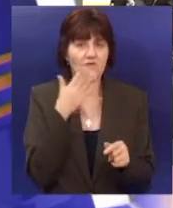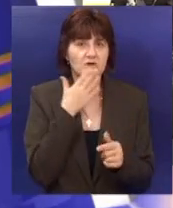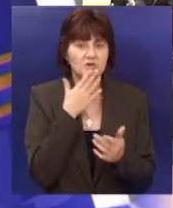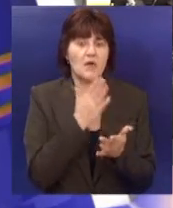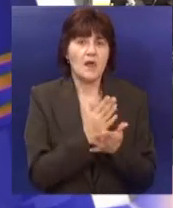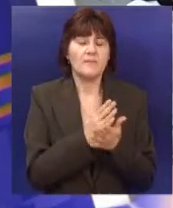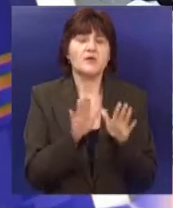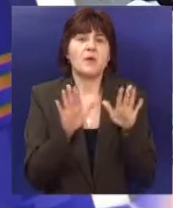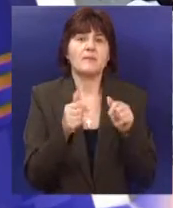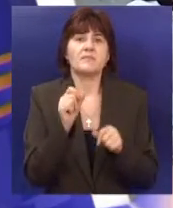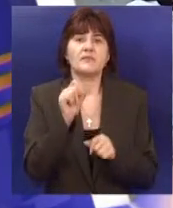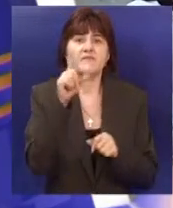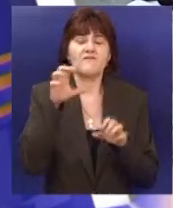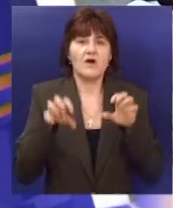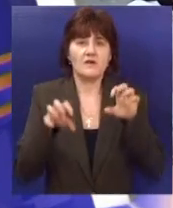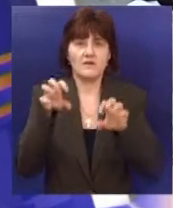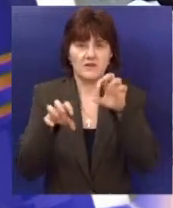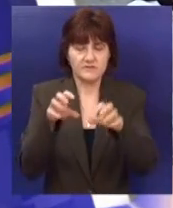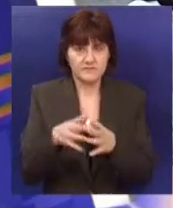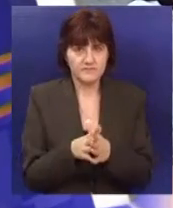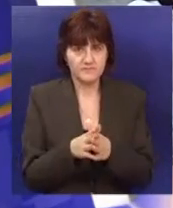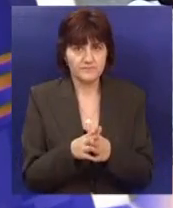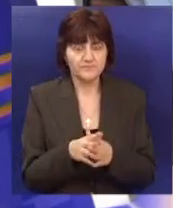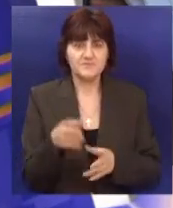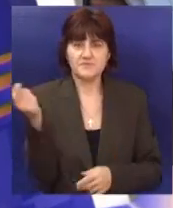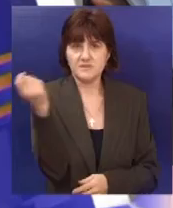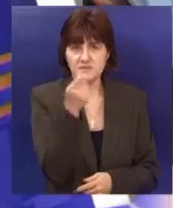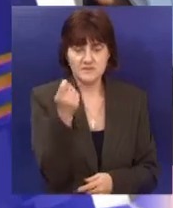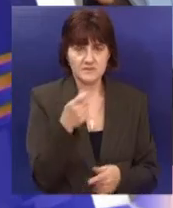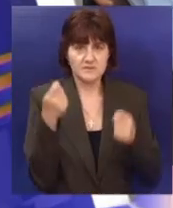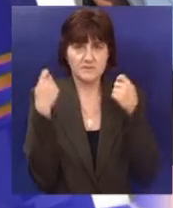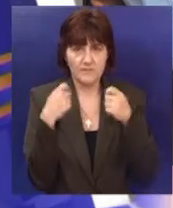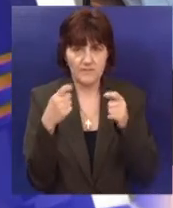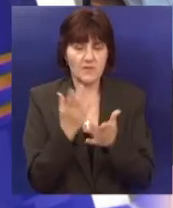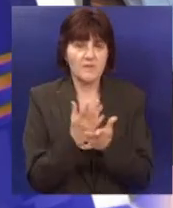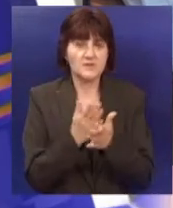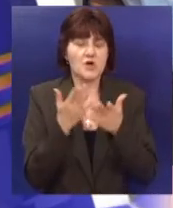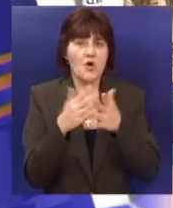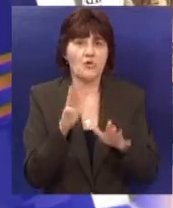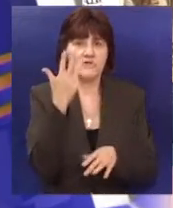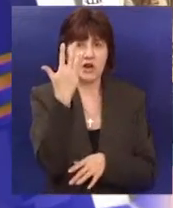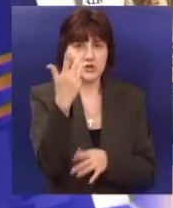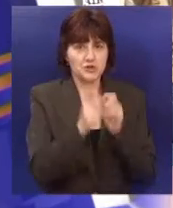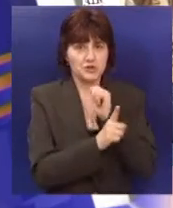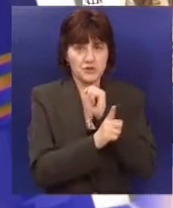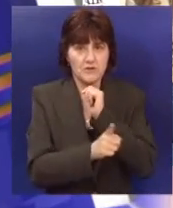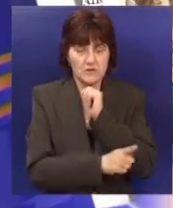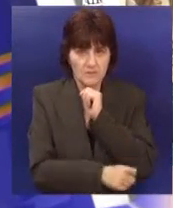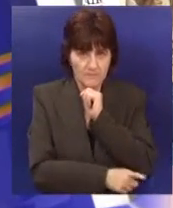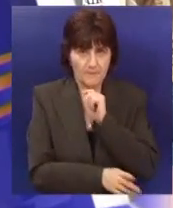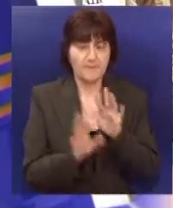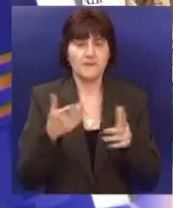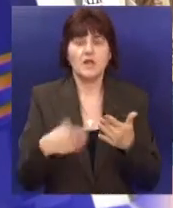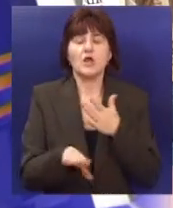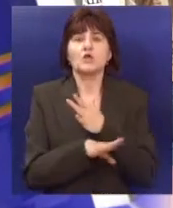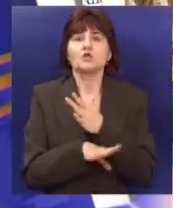Politehnička škola će primiti 12 odjeljenja u 3 područja rada. Za geodeziju i građevinarstvo bit će otvorena 4 odjeljenja, za